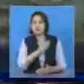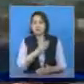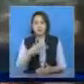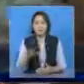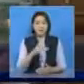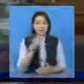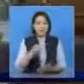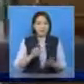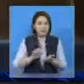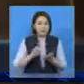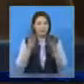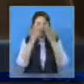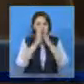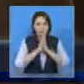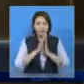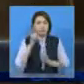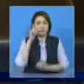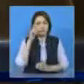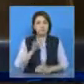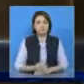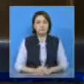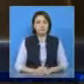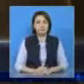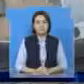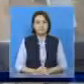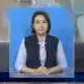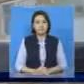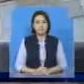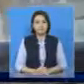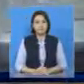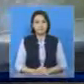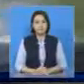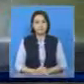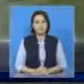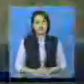барша ардагерлердің батасы деп ұғындық. Дархан Мектепбай, Азамат Сауханов, Ақтөбе телеарнасы.